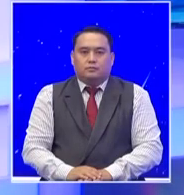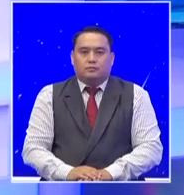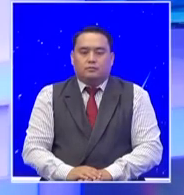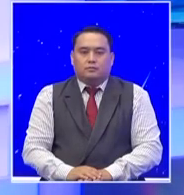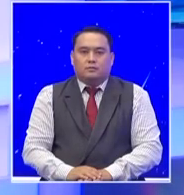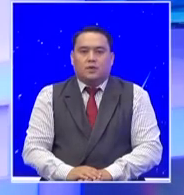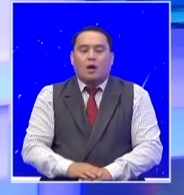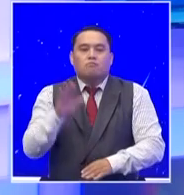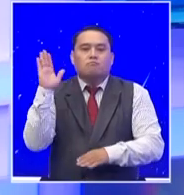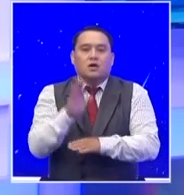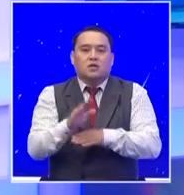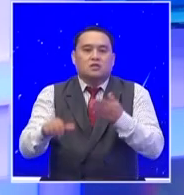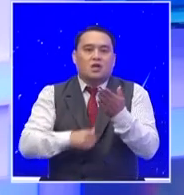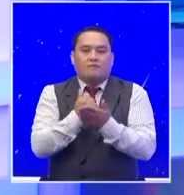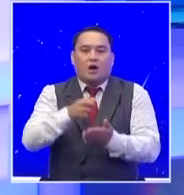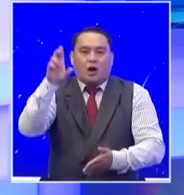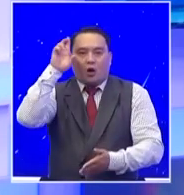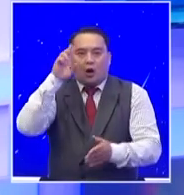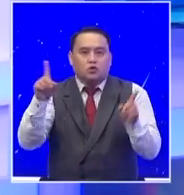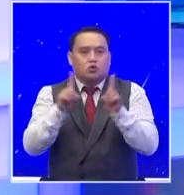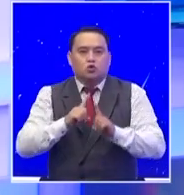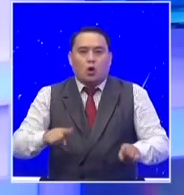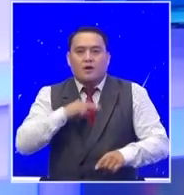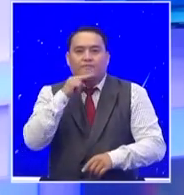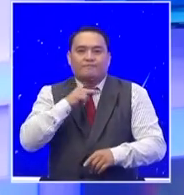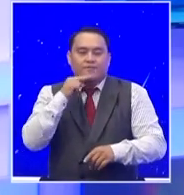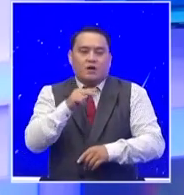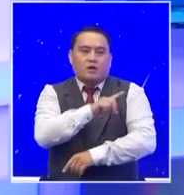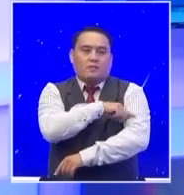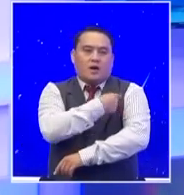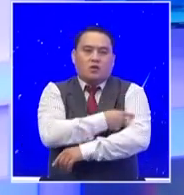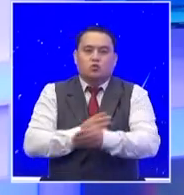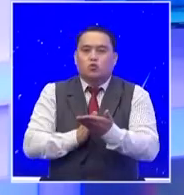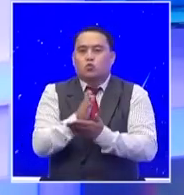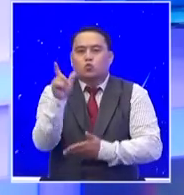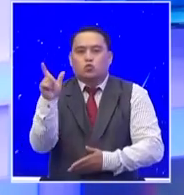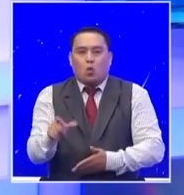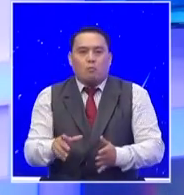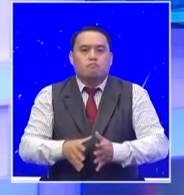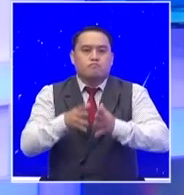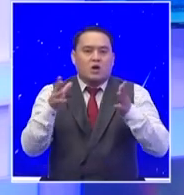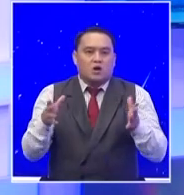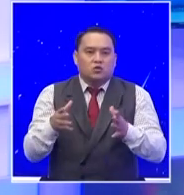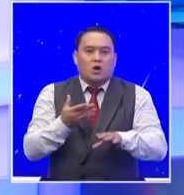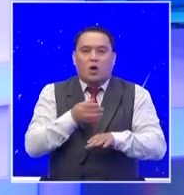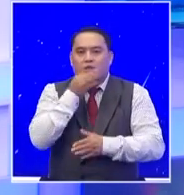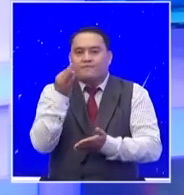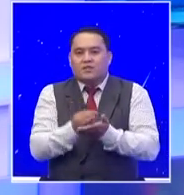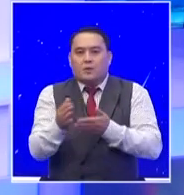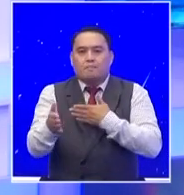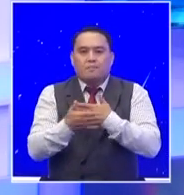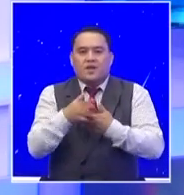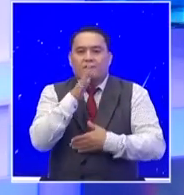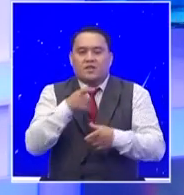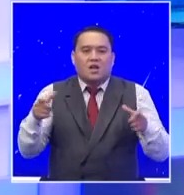В нынешнем послании глава государства отвел особую роль медицинским работникам. Именно на их плечи лег самый большой груз ответственности в период